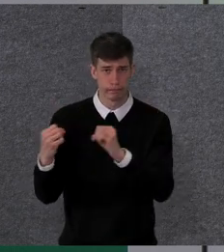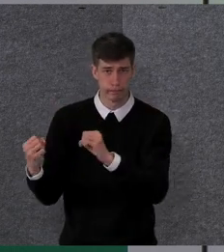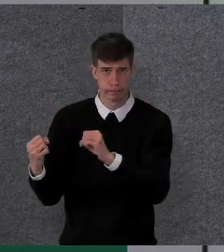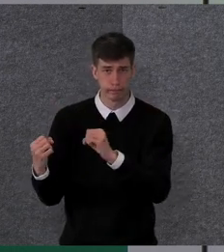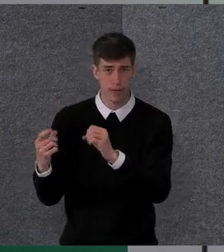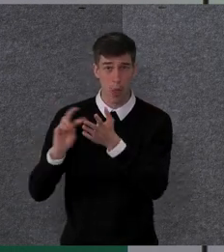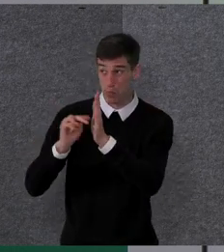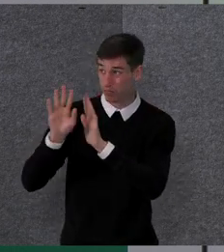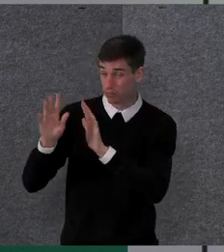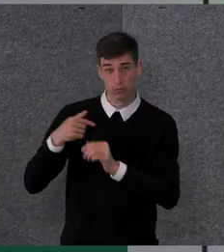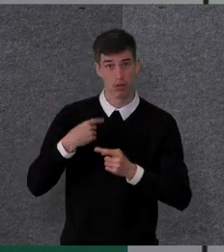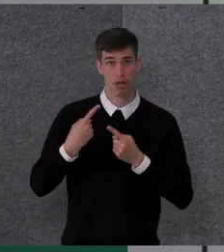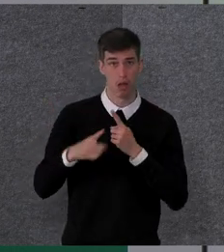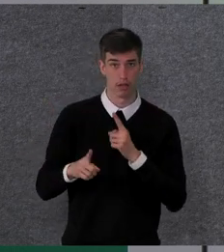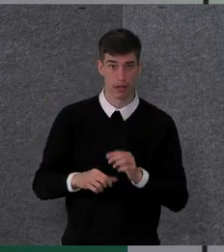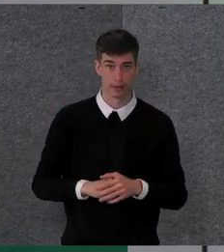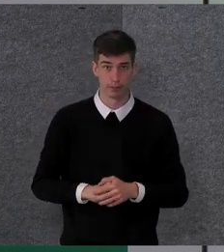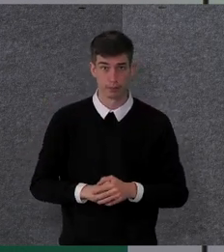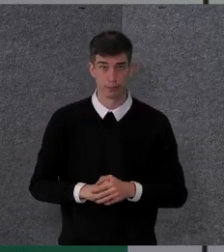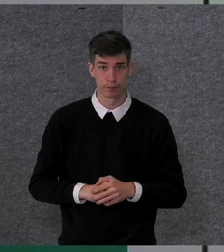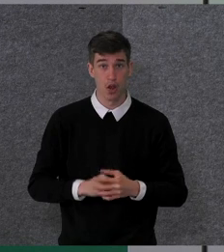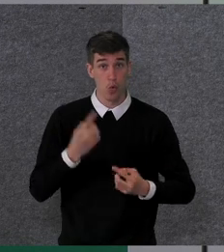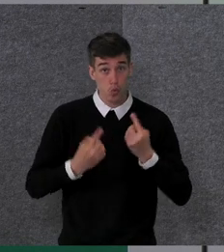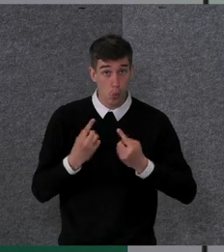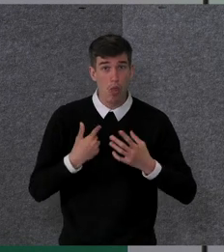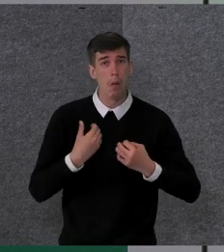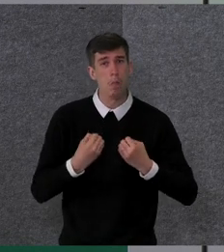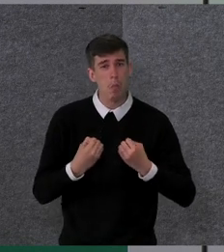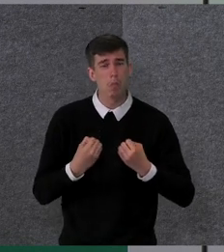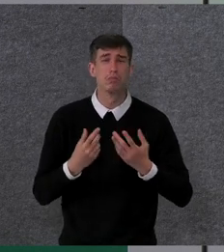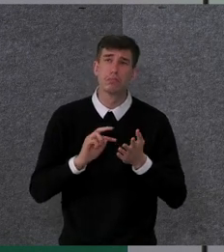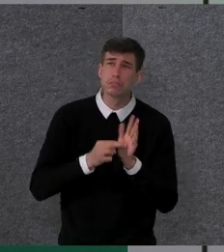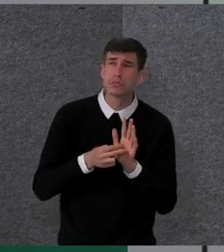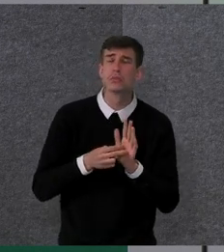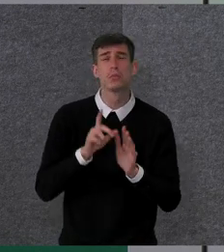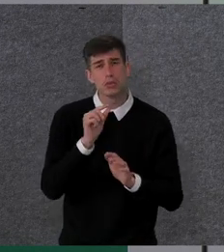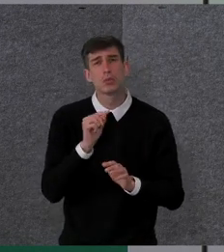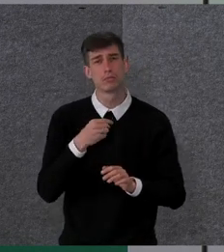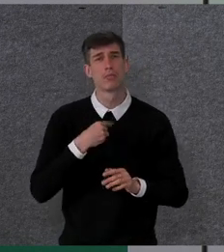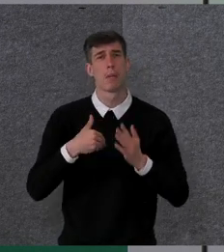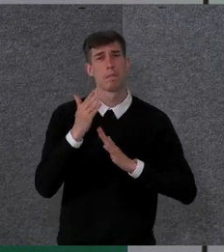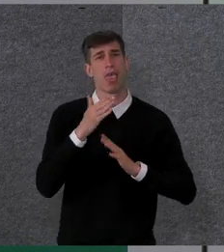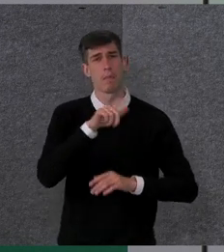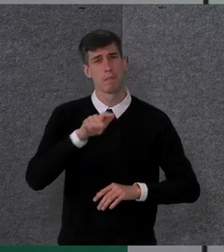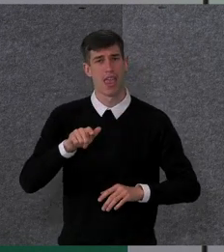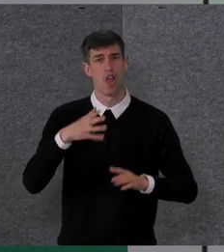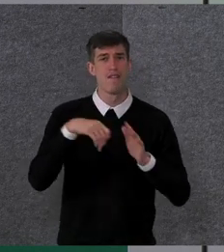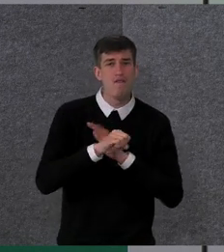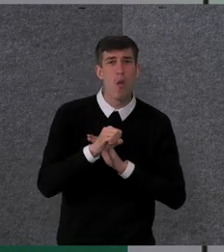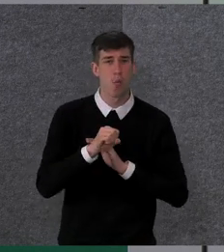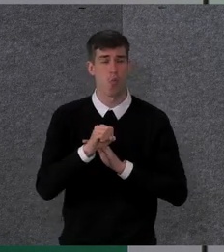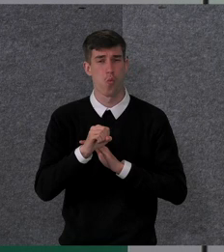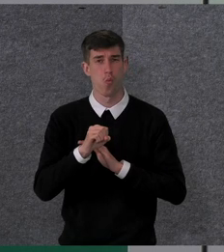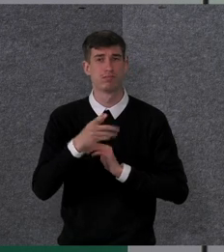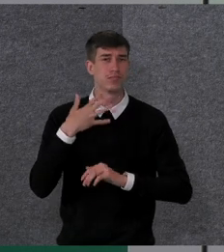unterscheiden. Für uns Grüne ist Sicherheit immer menschliche Sicherheit. Das heißt Flucht, Gewalt, Folter,